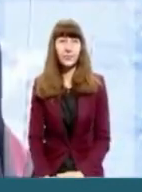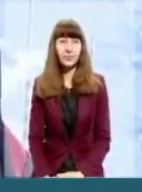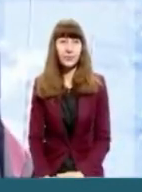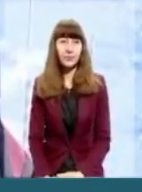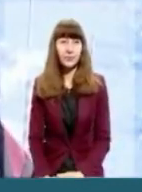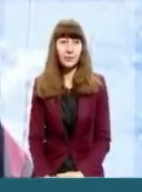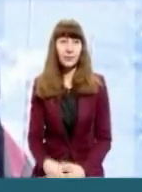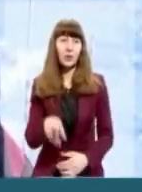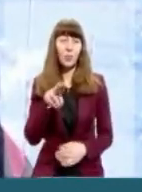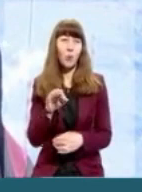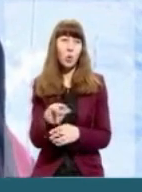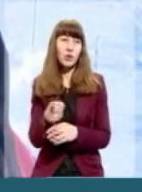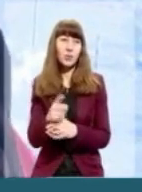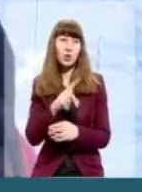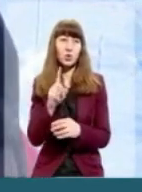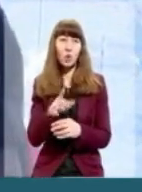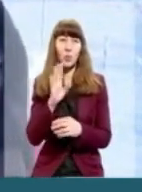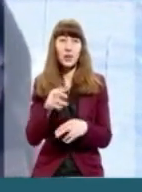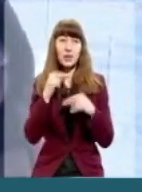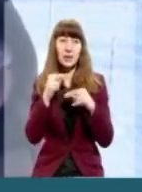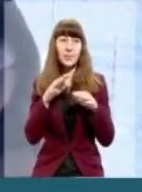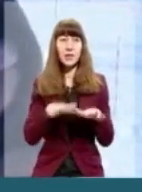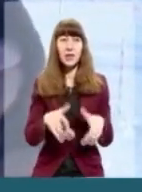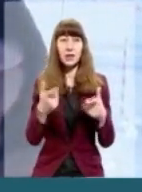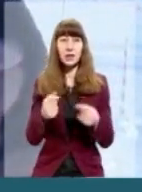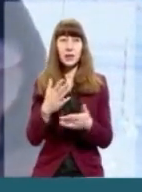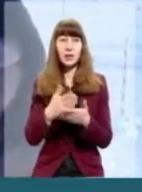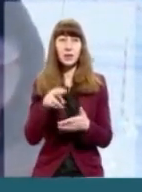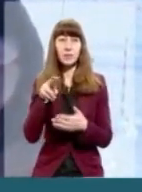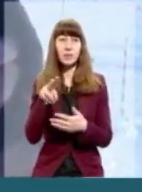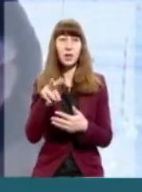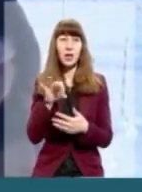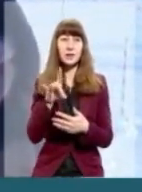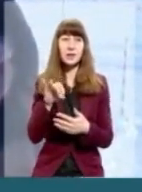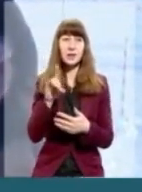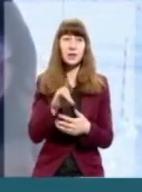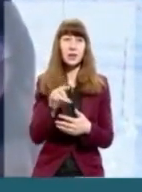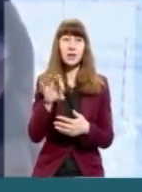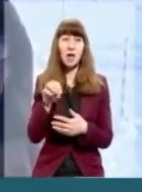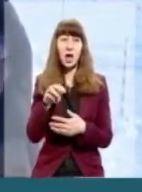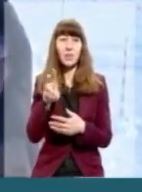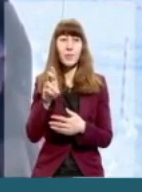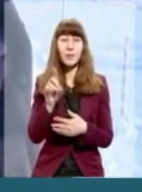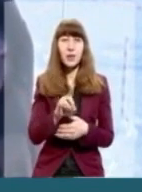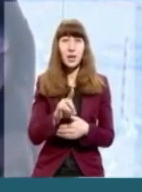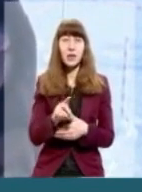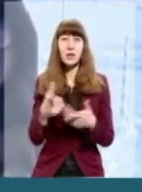классности. По рыбалке, чтобы были осторожны именно в тех местах, где плотины, дамбы, где течение